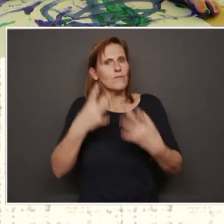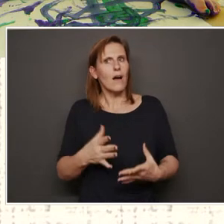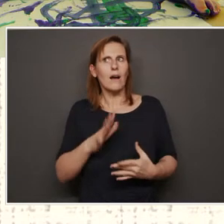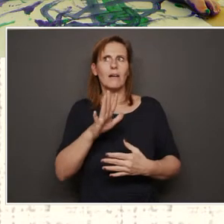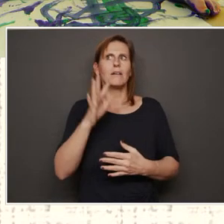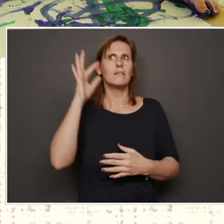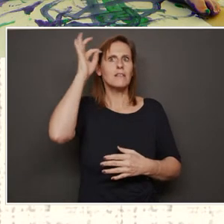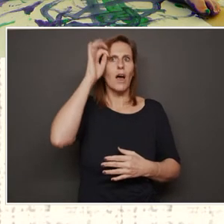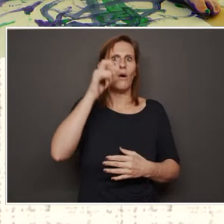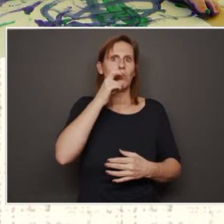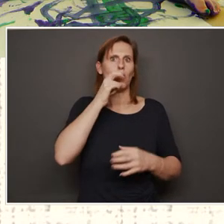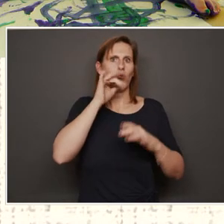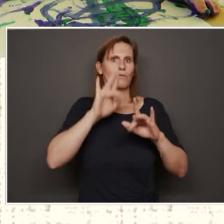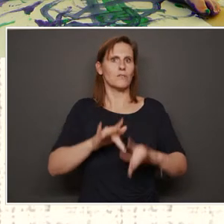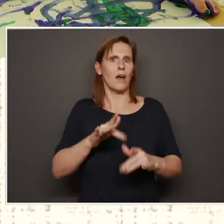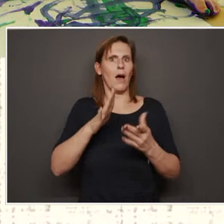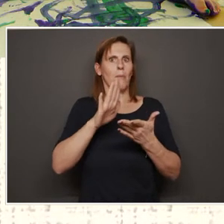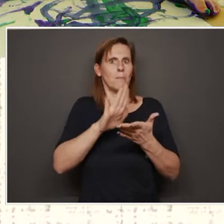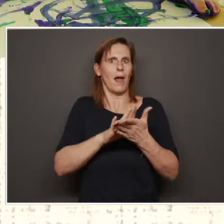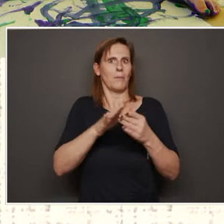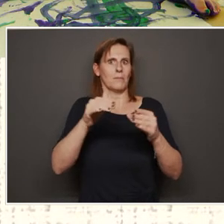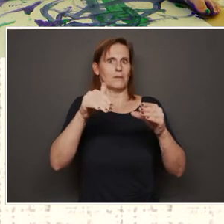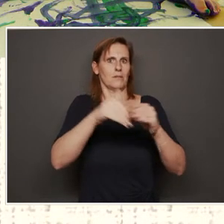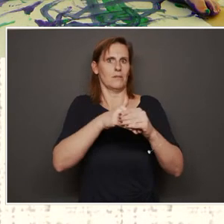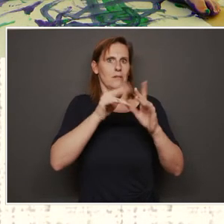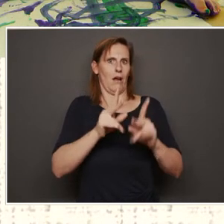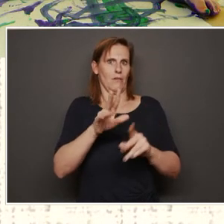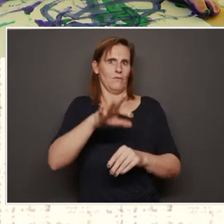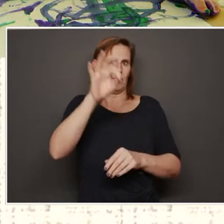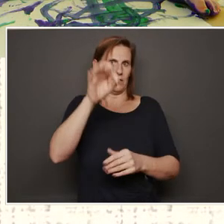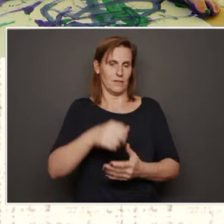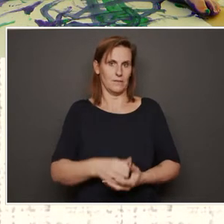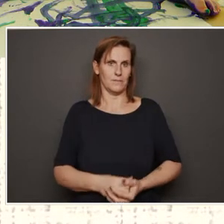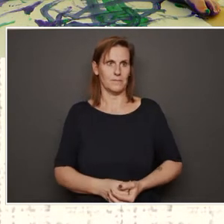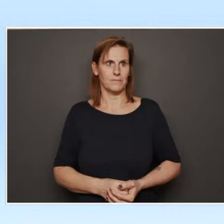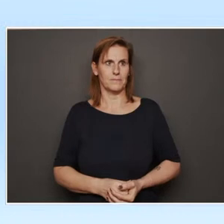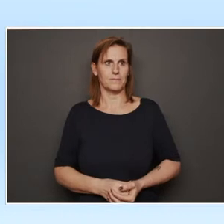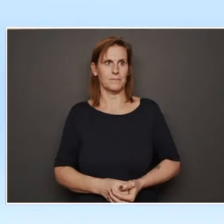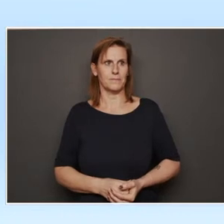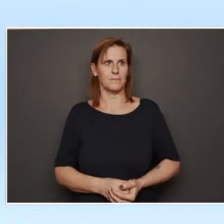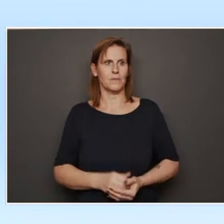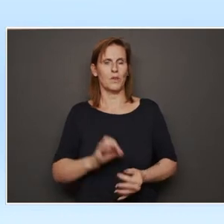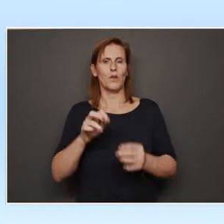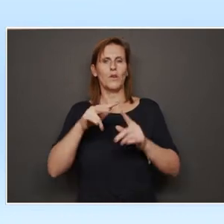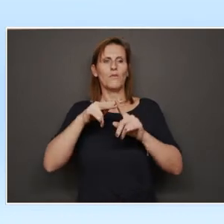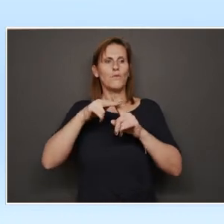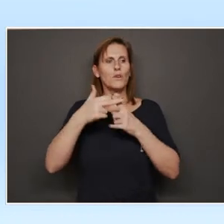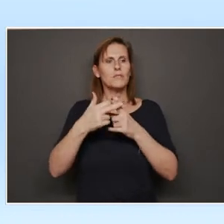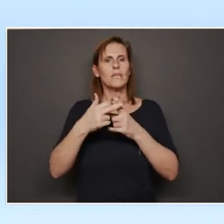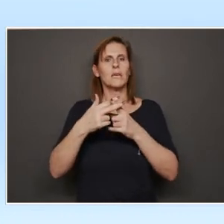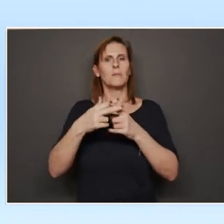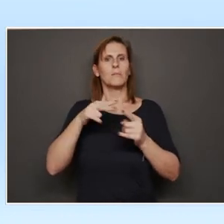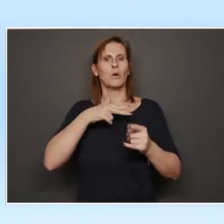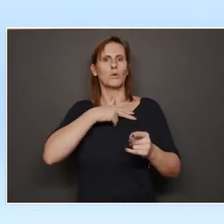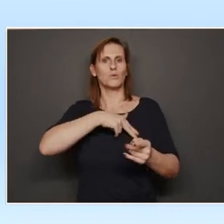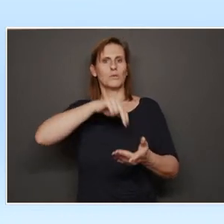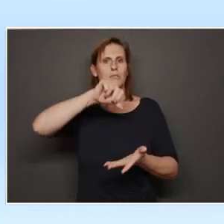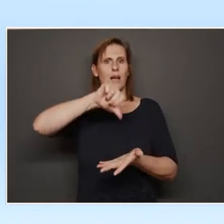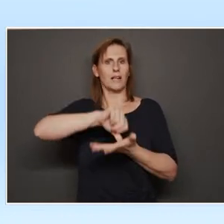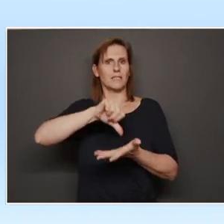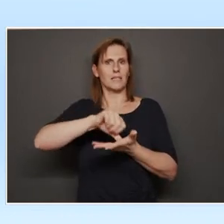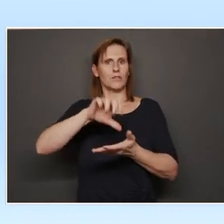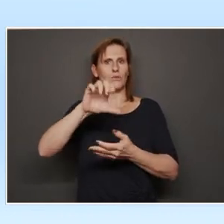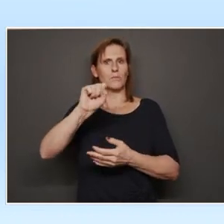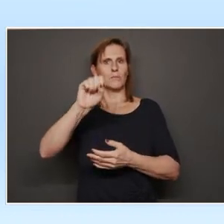eine langfristige Arbeitsstelle finden konnte. Für das Team des Sozialzentrums Senecura in